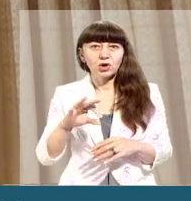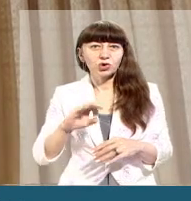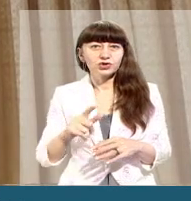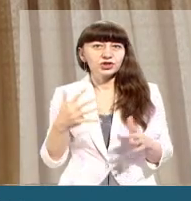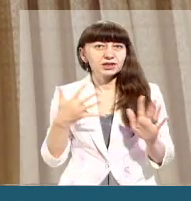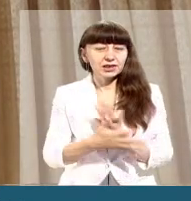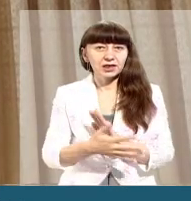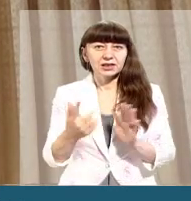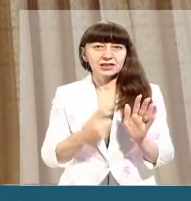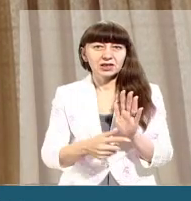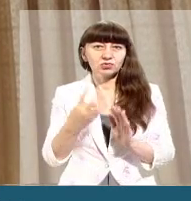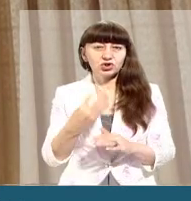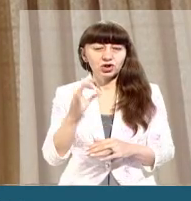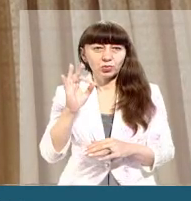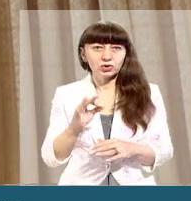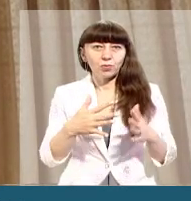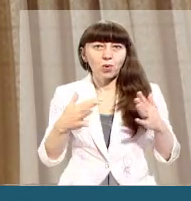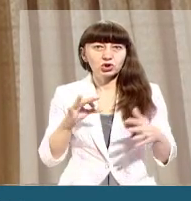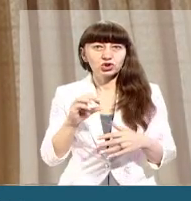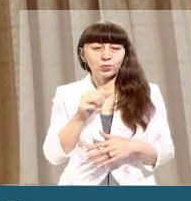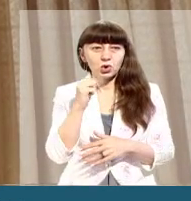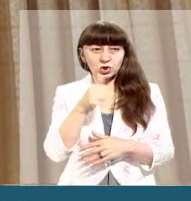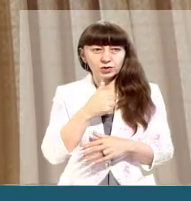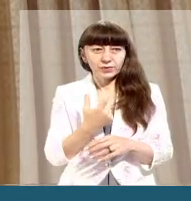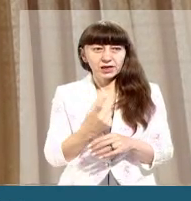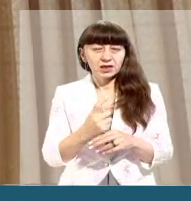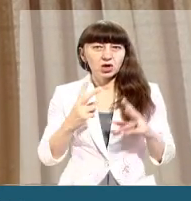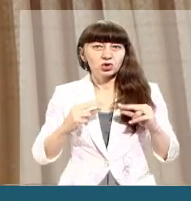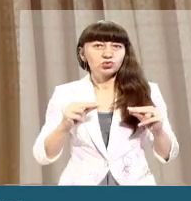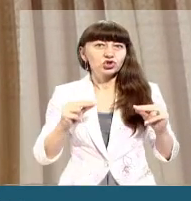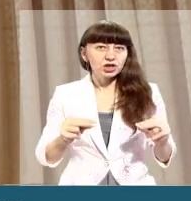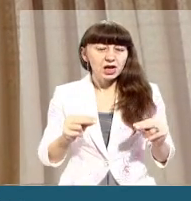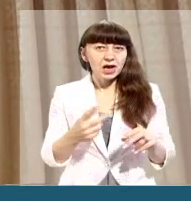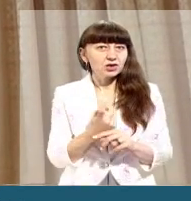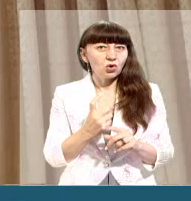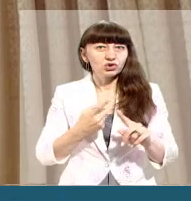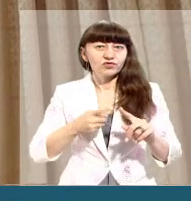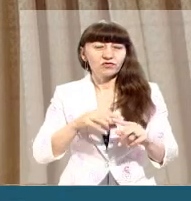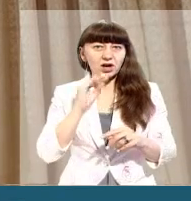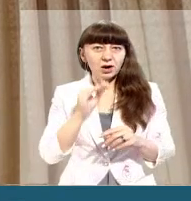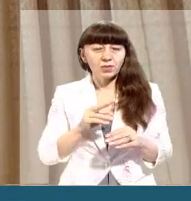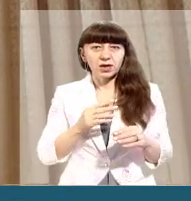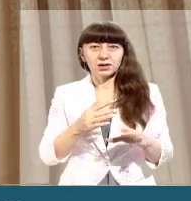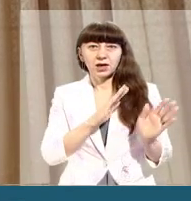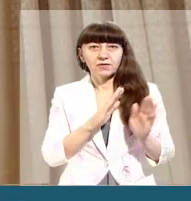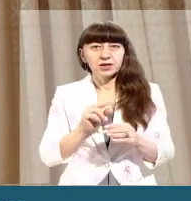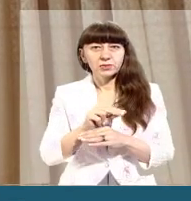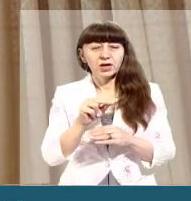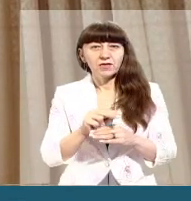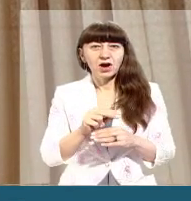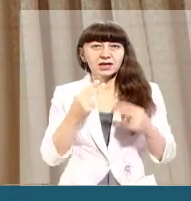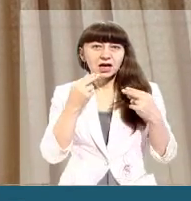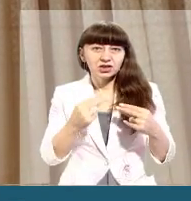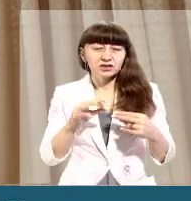на 74% больше предыдущего. Педагог – это важнейшее звено в процессе формирования нового качества нашей нации. Поэтому